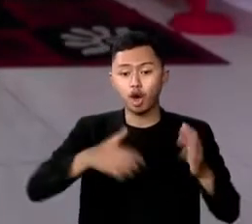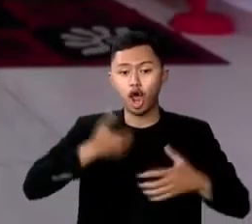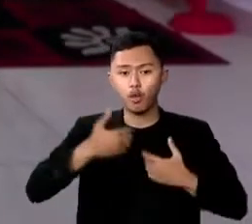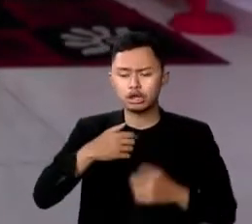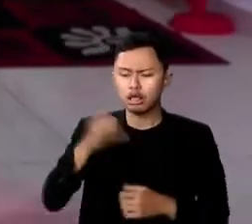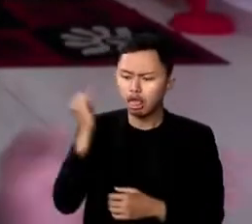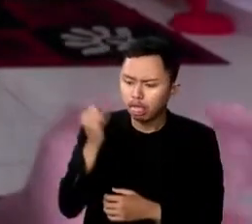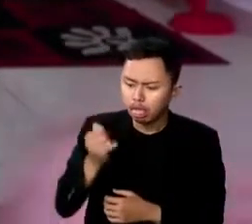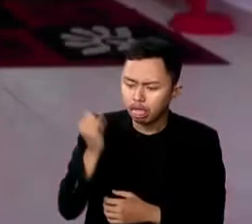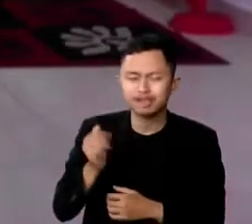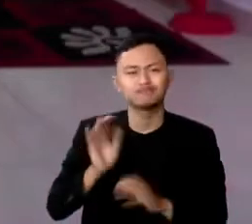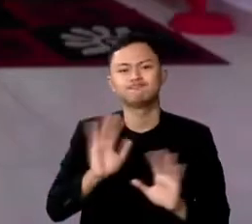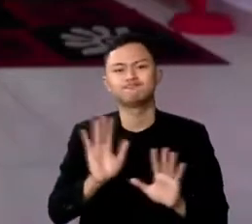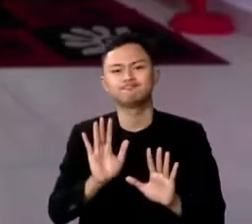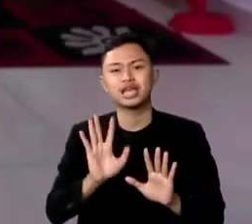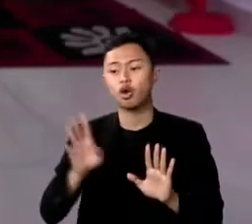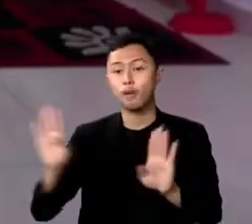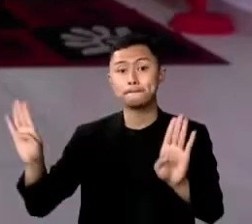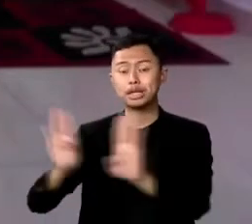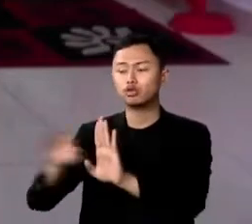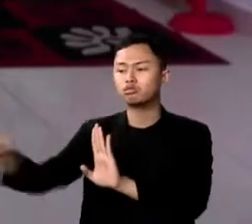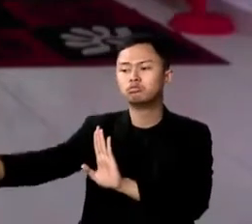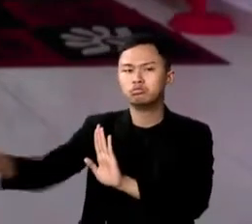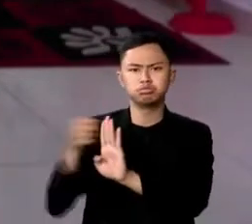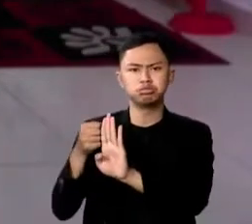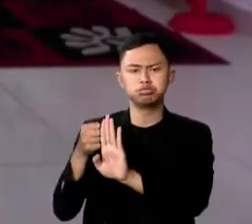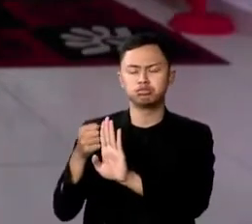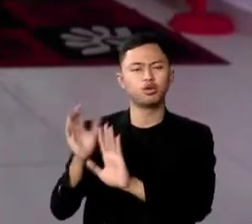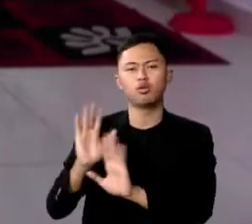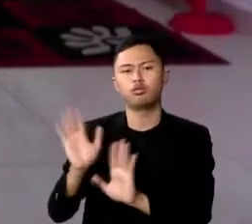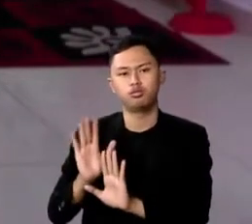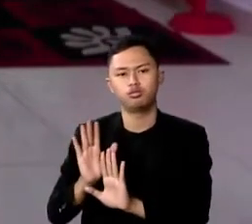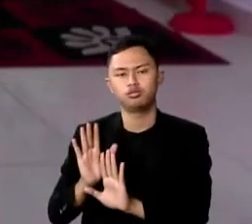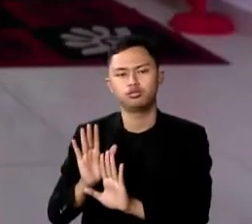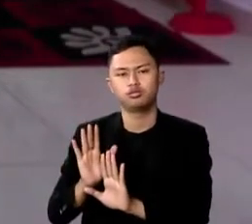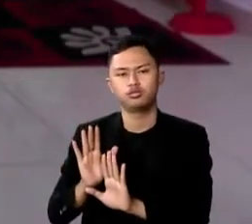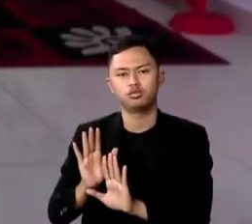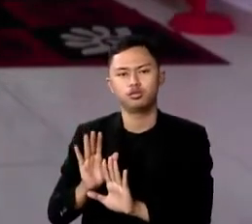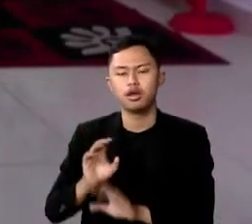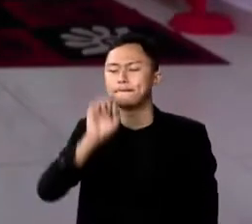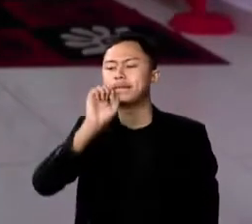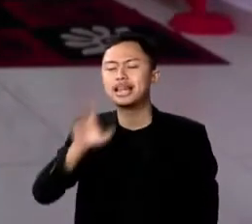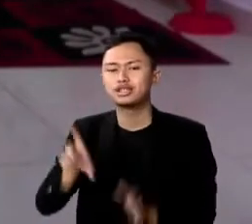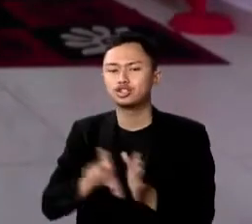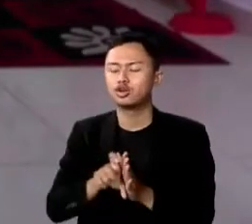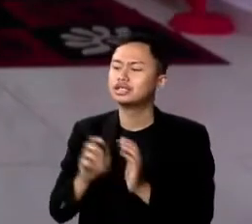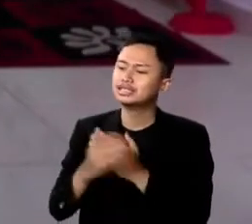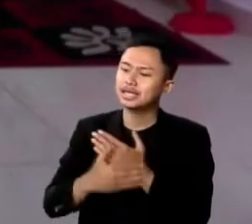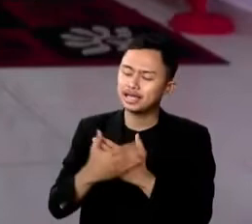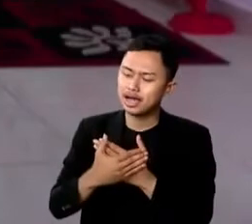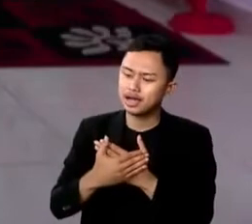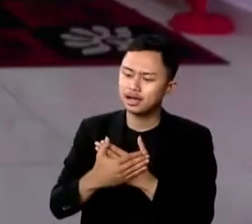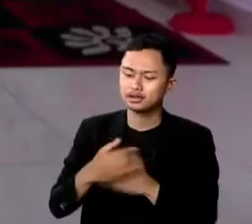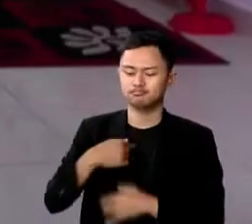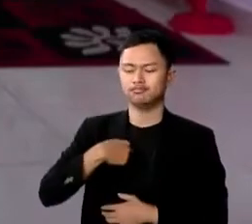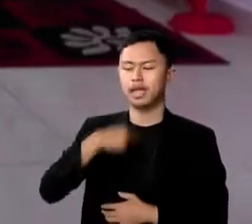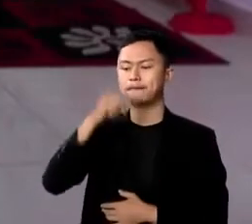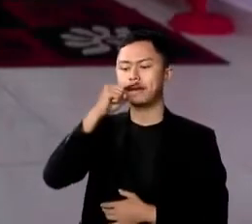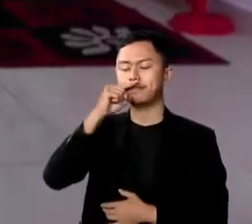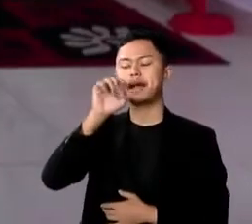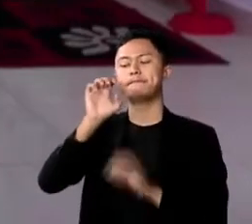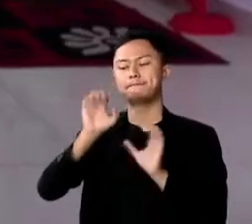marah yang cerdas tidak menutup Indo dengan kecepatan 100 KPJ tapi ungkapkan sayang ayah marah